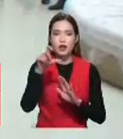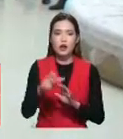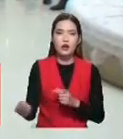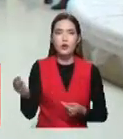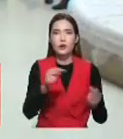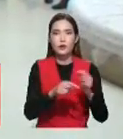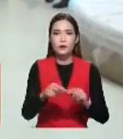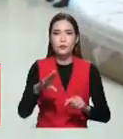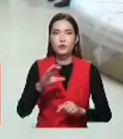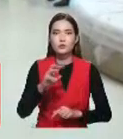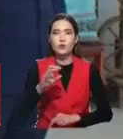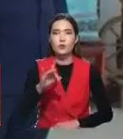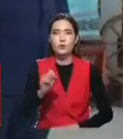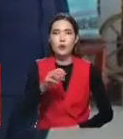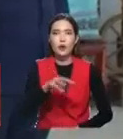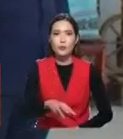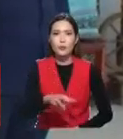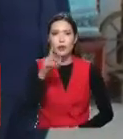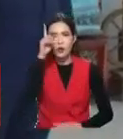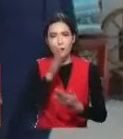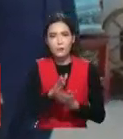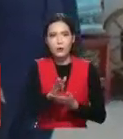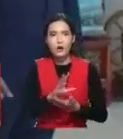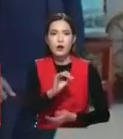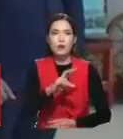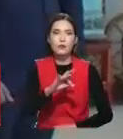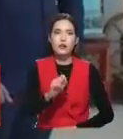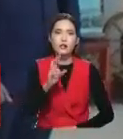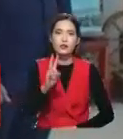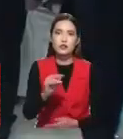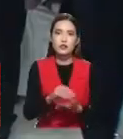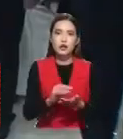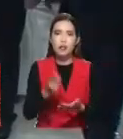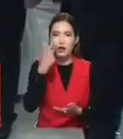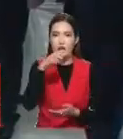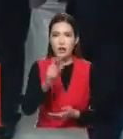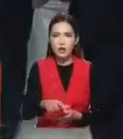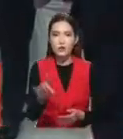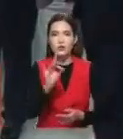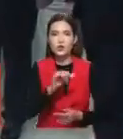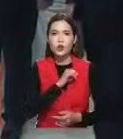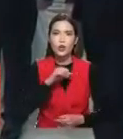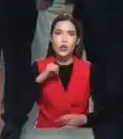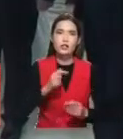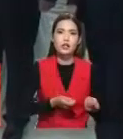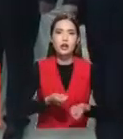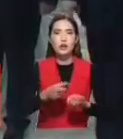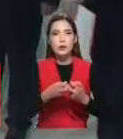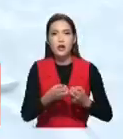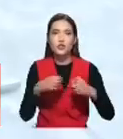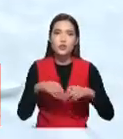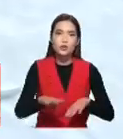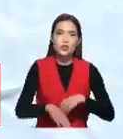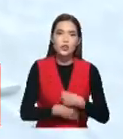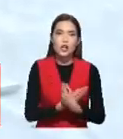бірлестігінің төрағасы Төлеубек Мұғашев пен политехнолог Абылайхан Қалназаров жазған. Авторлар туынды жергілікті өзін-өзі басқару мәселелерін шешудің